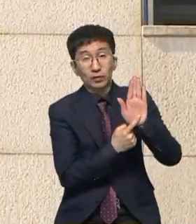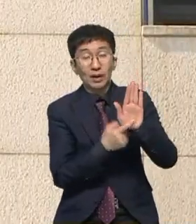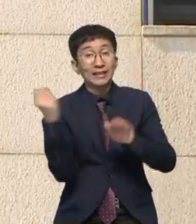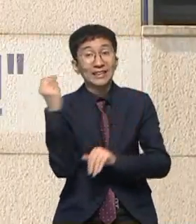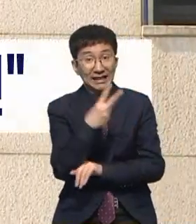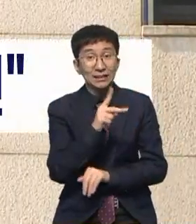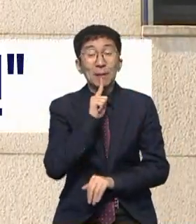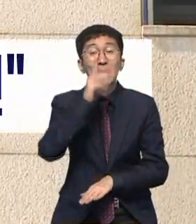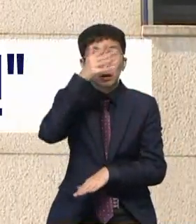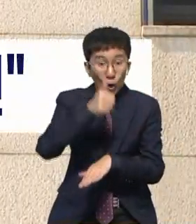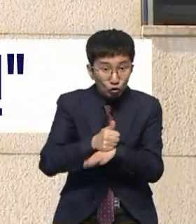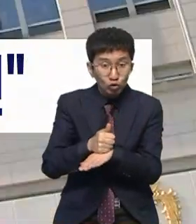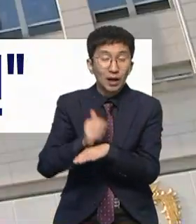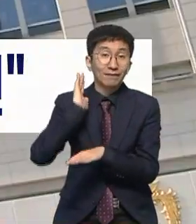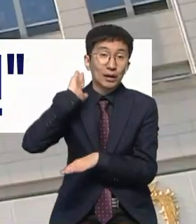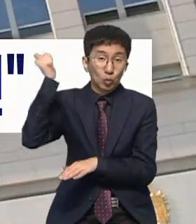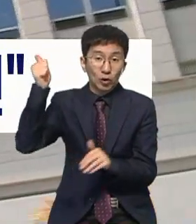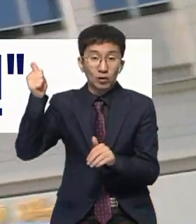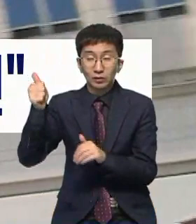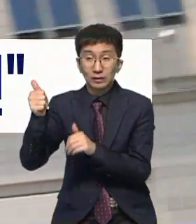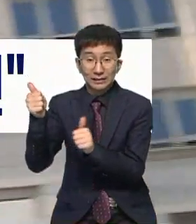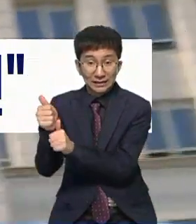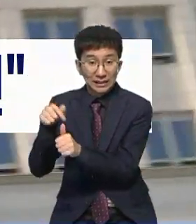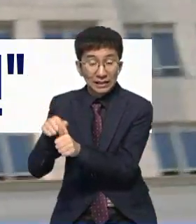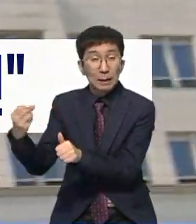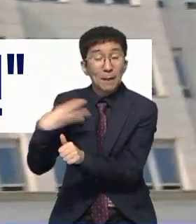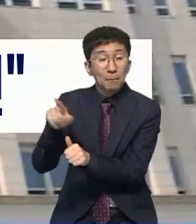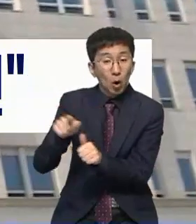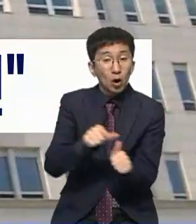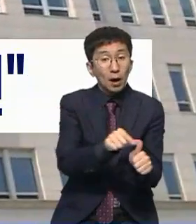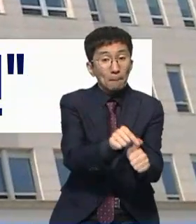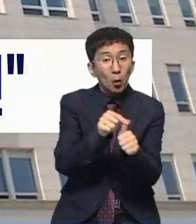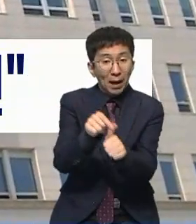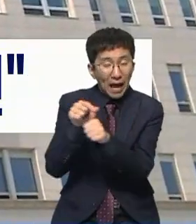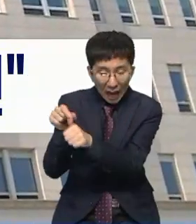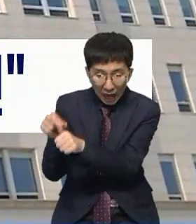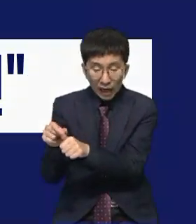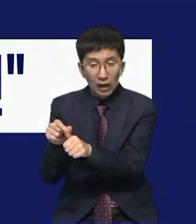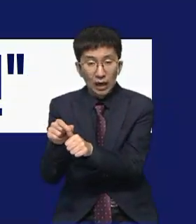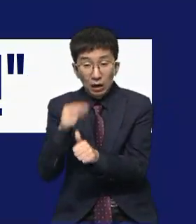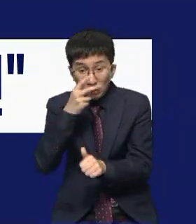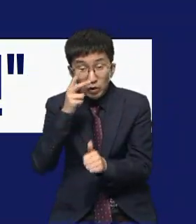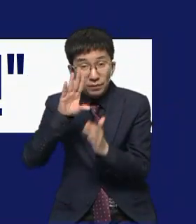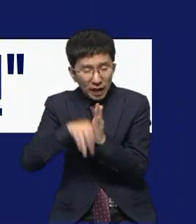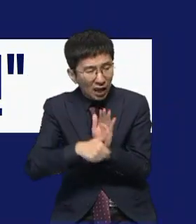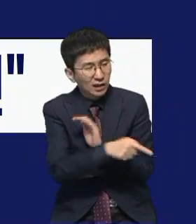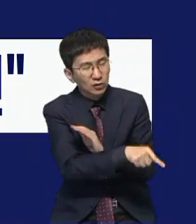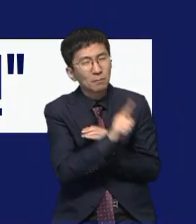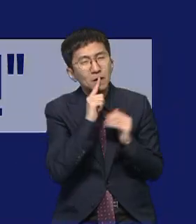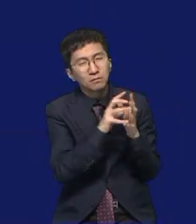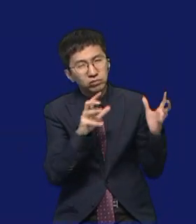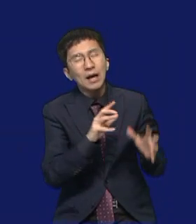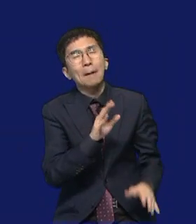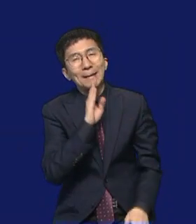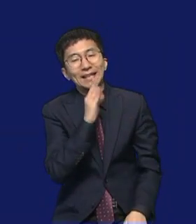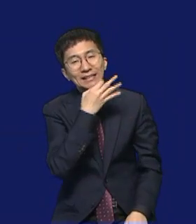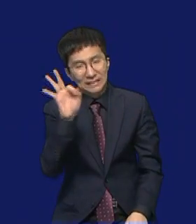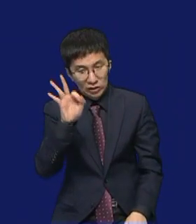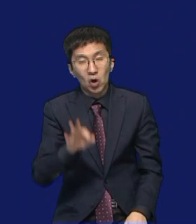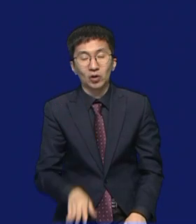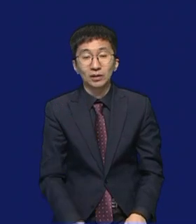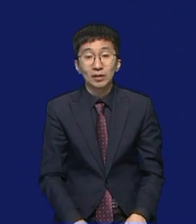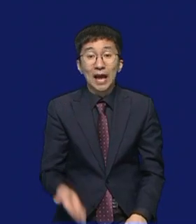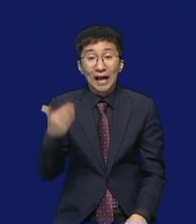대통령 씰은 인사검증 과정에서 과거 논란을 확인했다 며 당시 서 후보자가 참석자들에게 사과했고